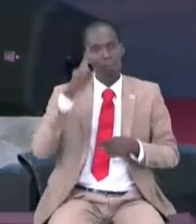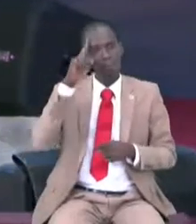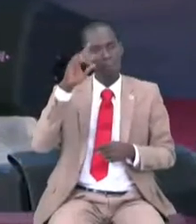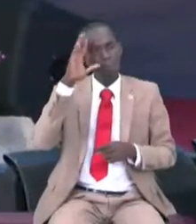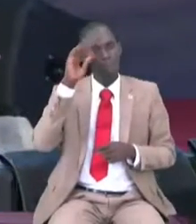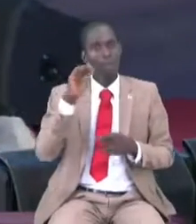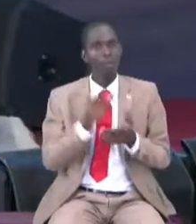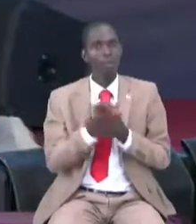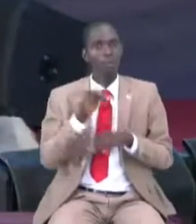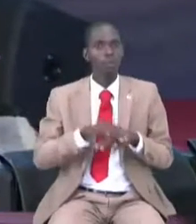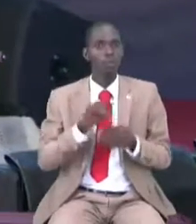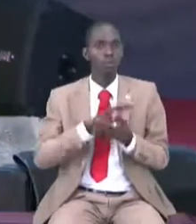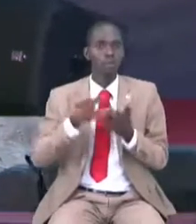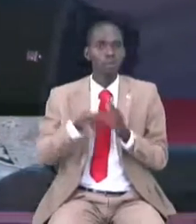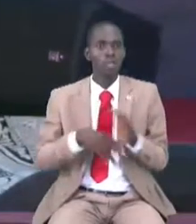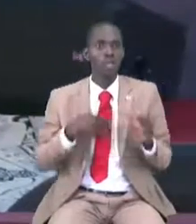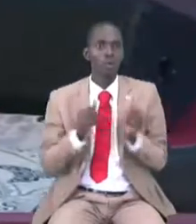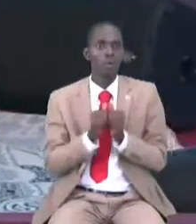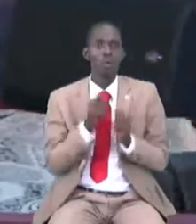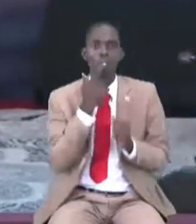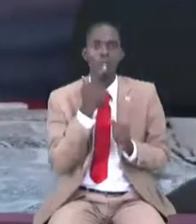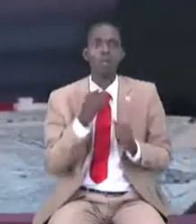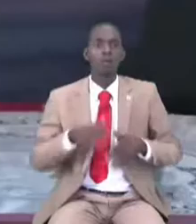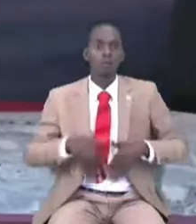Et verset 13 dit,